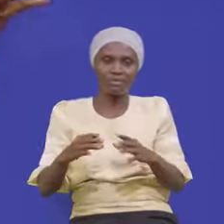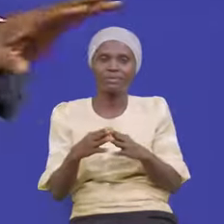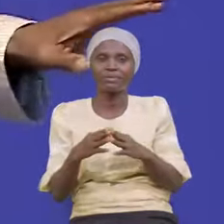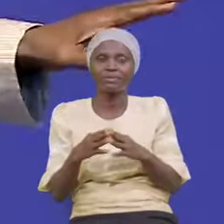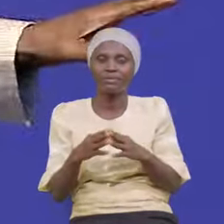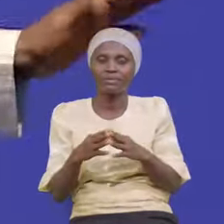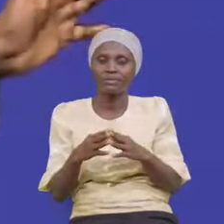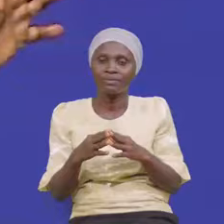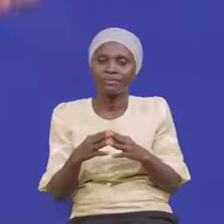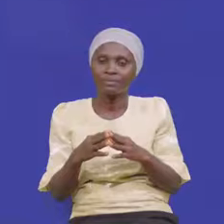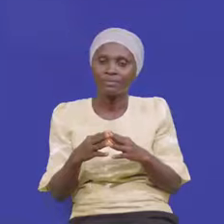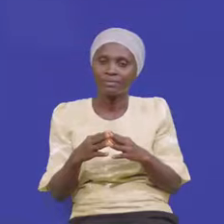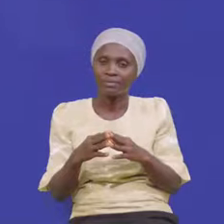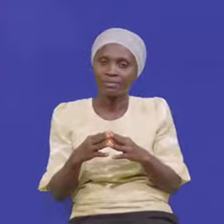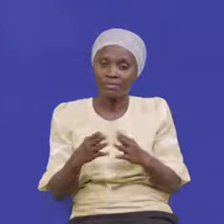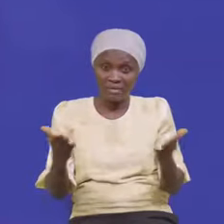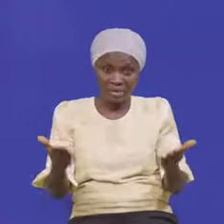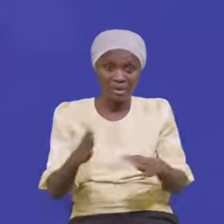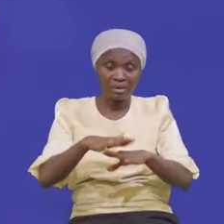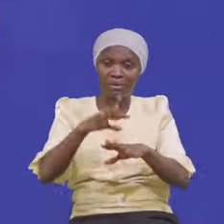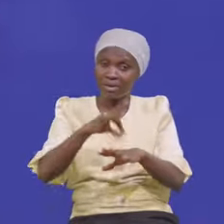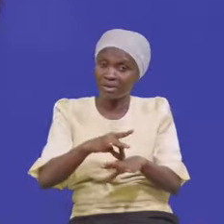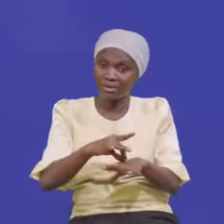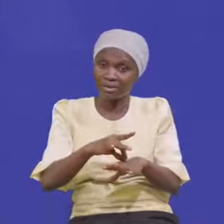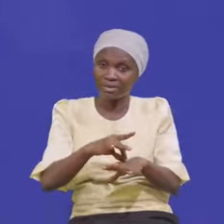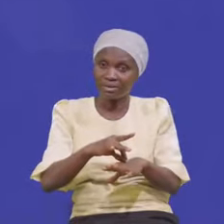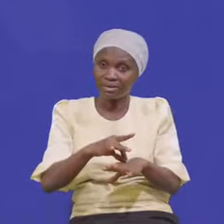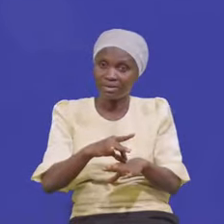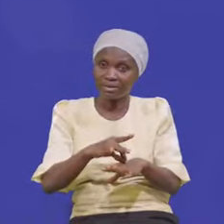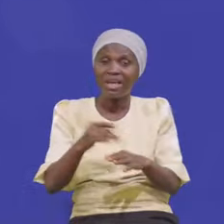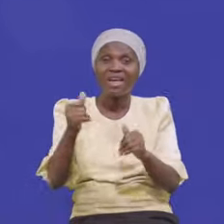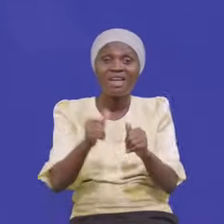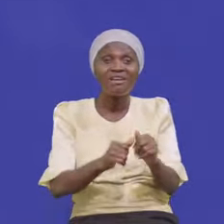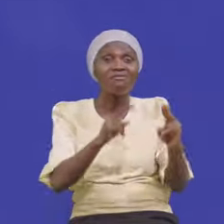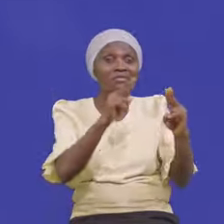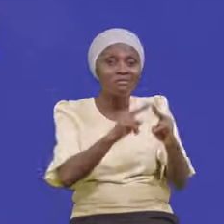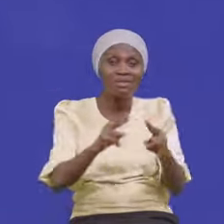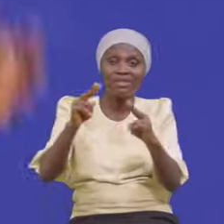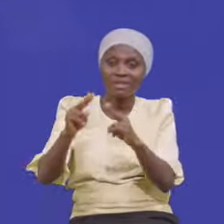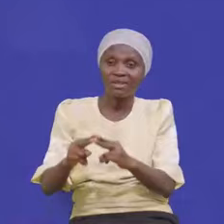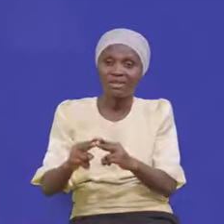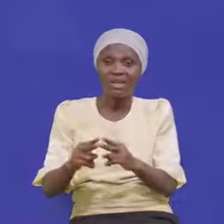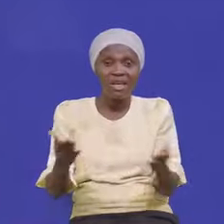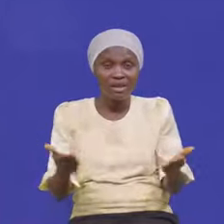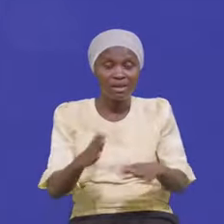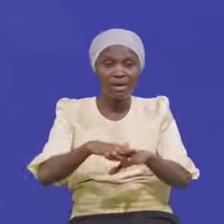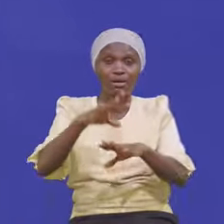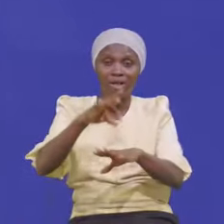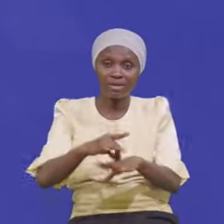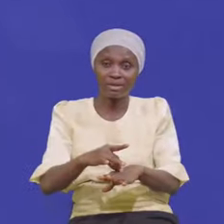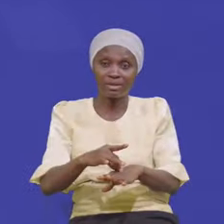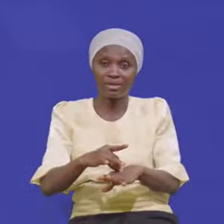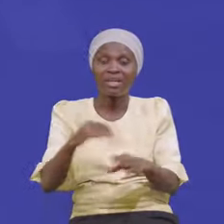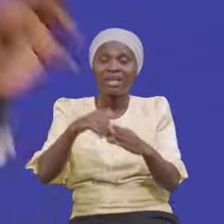ఆ విధంగా మాత్రమే వెళ్ళగలవు. హియర్ ఆన్ ఎర్త్, ఇక్కడ భూమి మీద, ఇన్ ఎవ్రీ విలేజ్, ప్రతి గ్రామంలో, హియర్ ఆన్ ఎర్త్, ఇక్కడ భూమి మీద,